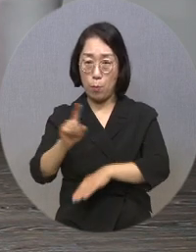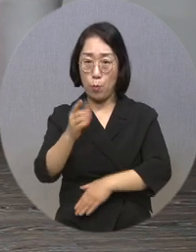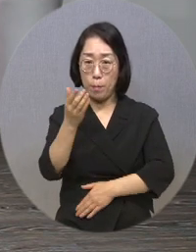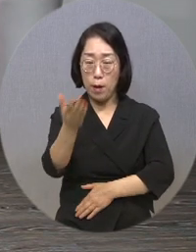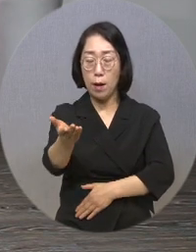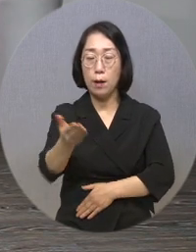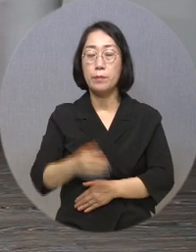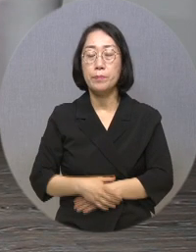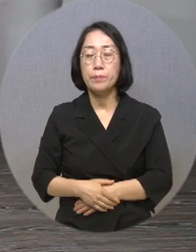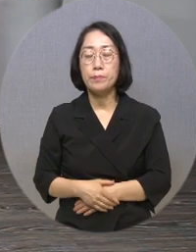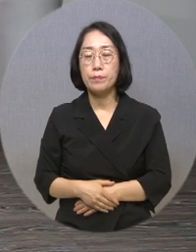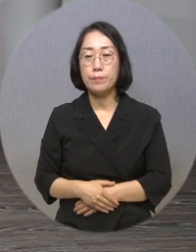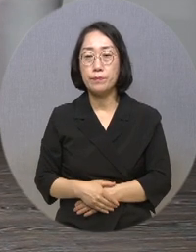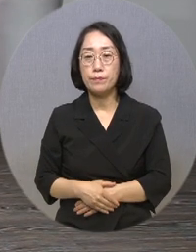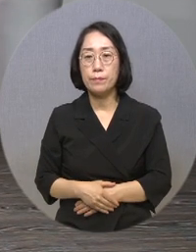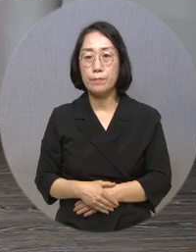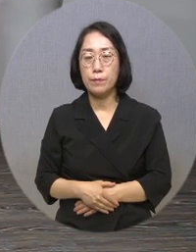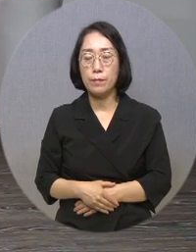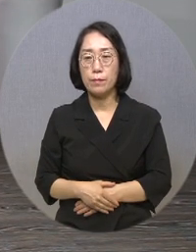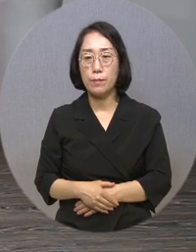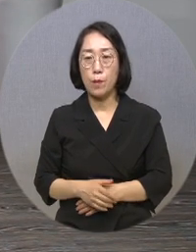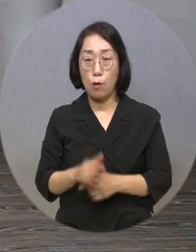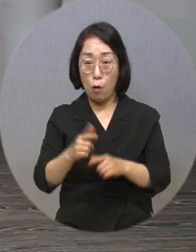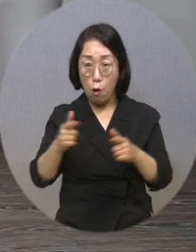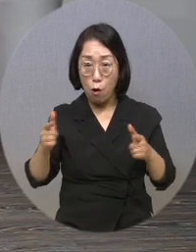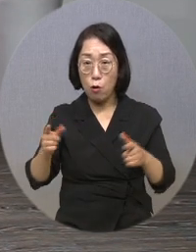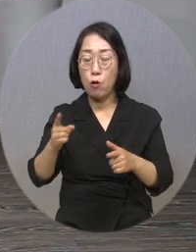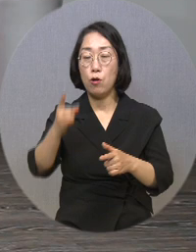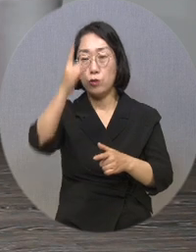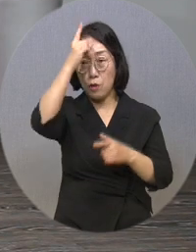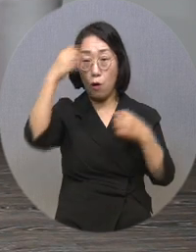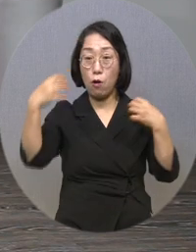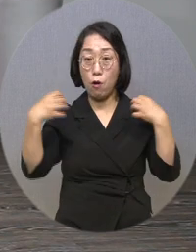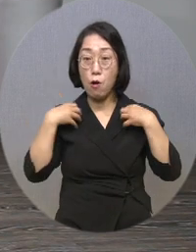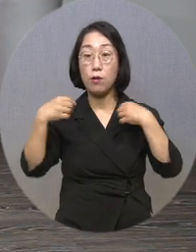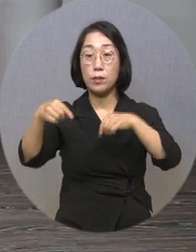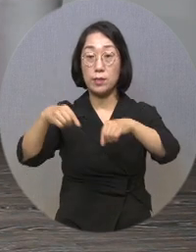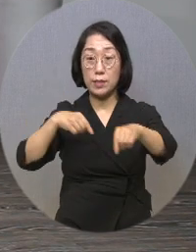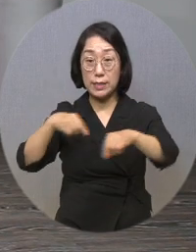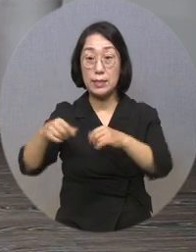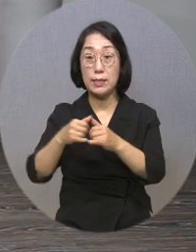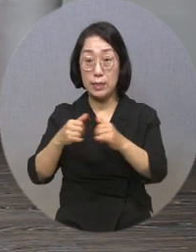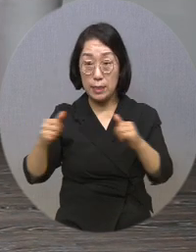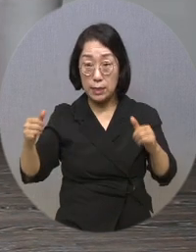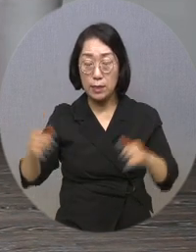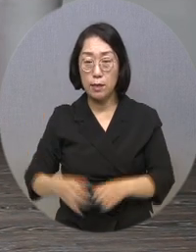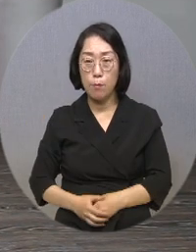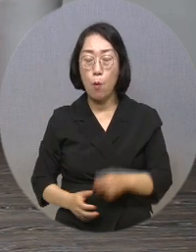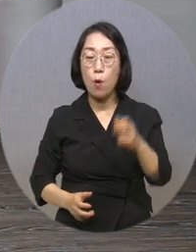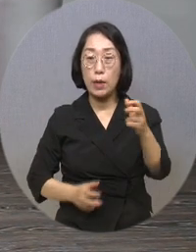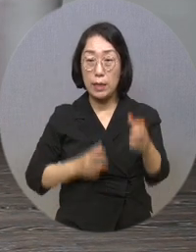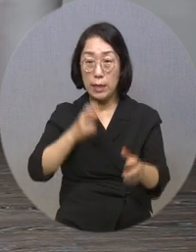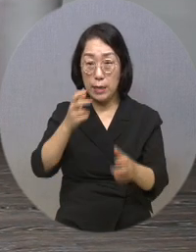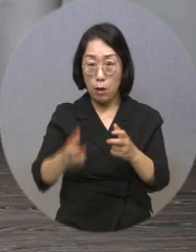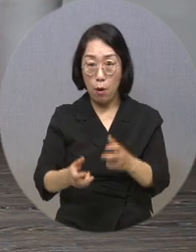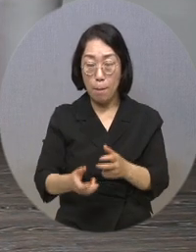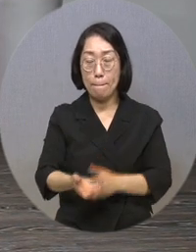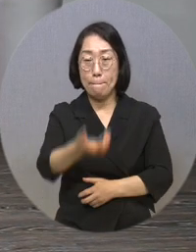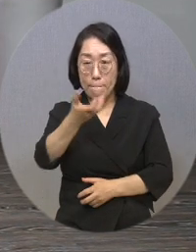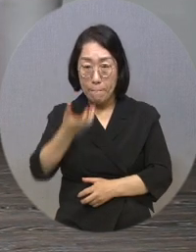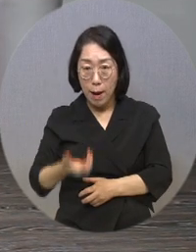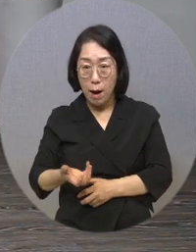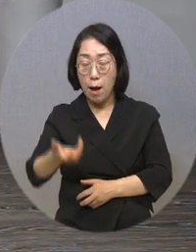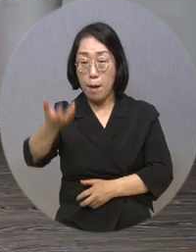네. 보통 여러 정치인들이나 그동안에 했던 분들을 하면 기업을 유치하러 많이 다닙니다. 실제